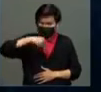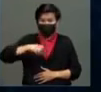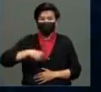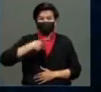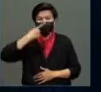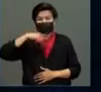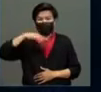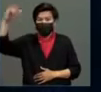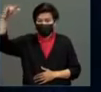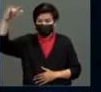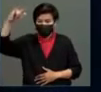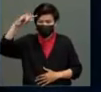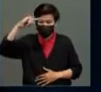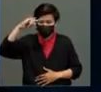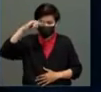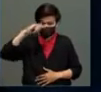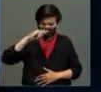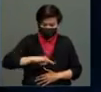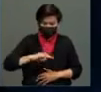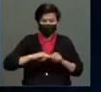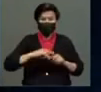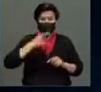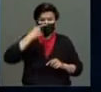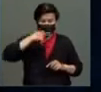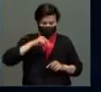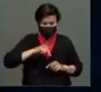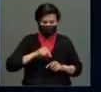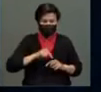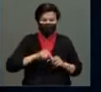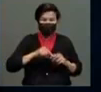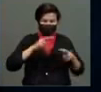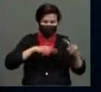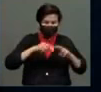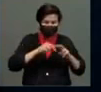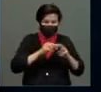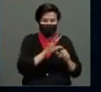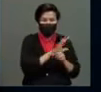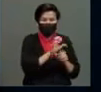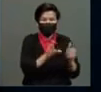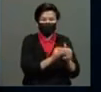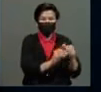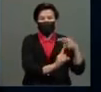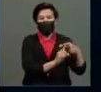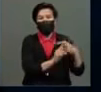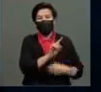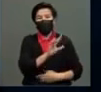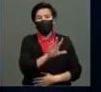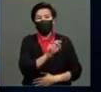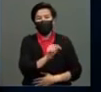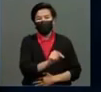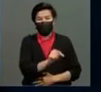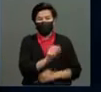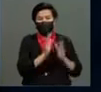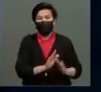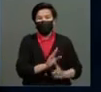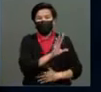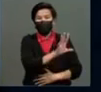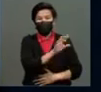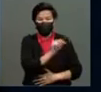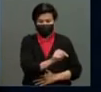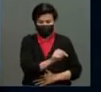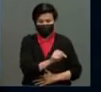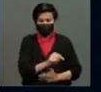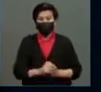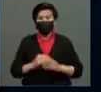ทยเท้าแตะพื้นก็เข้าตรวจเลยเจอเข้าไป5รายครับแล้วก็พอเอาเข้า